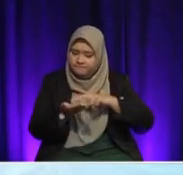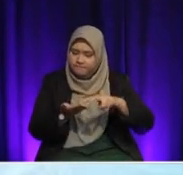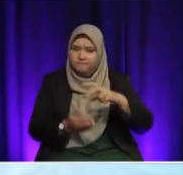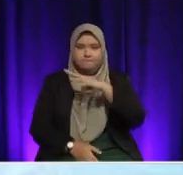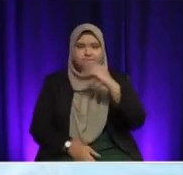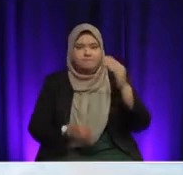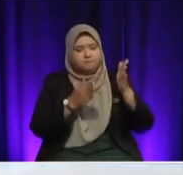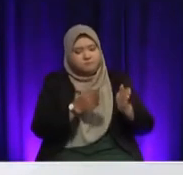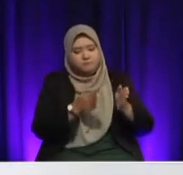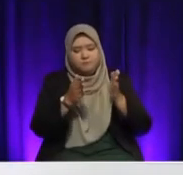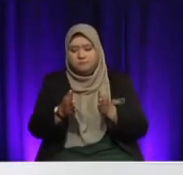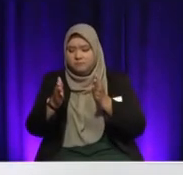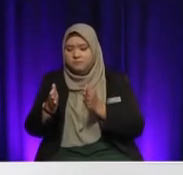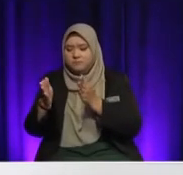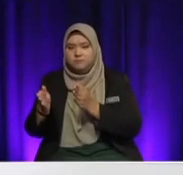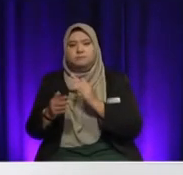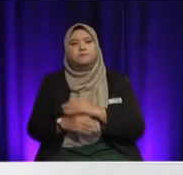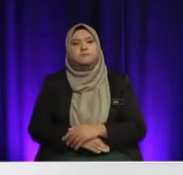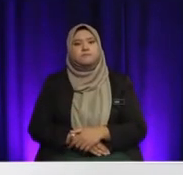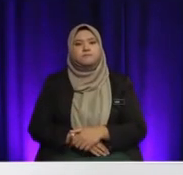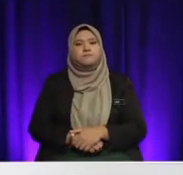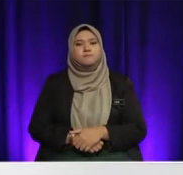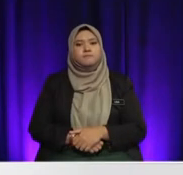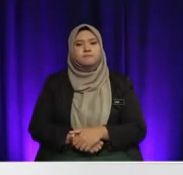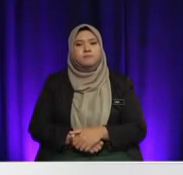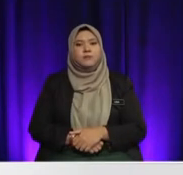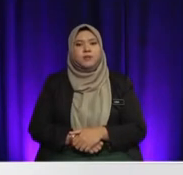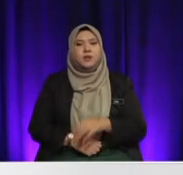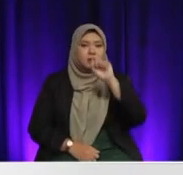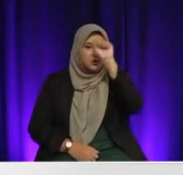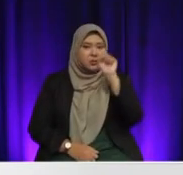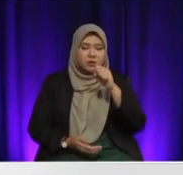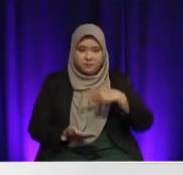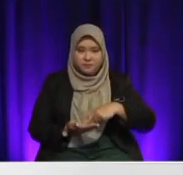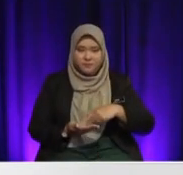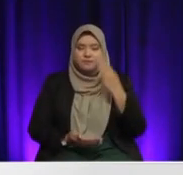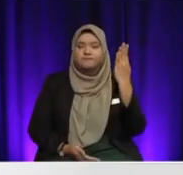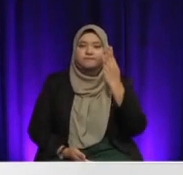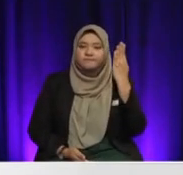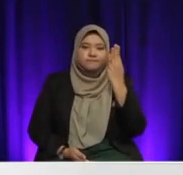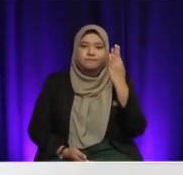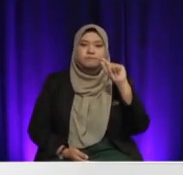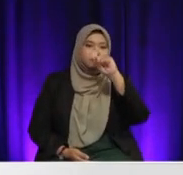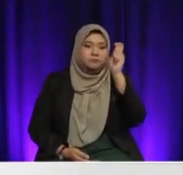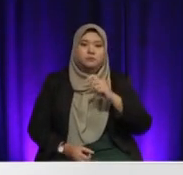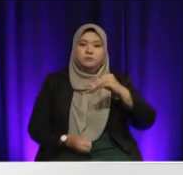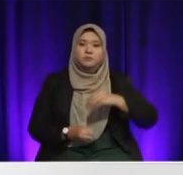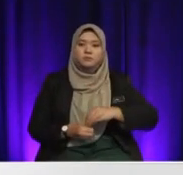bilaukan susunan. Baik. Soalan begini memang boleh ditanya dalam SPM lah. Okey. So,